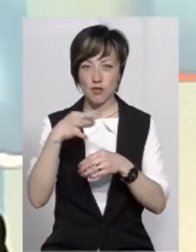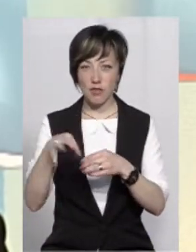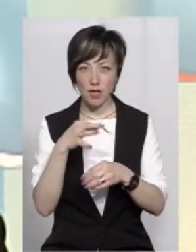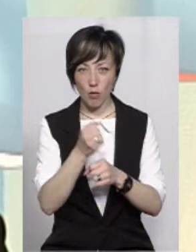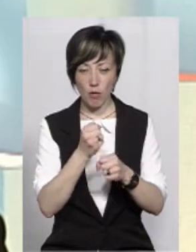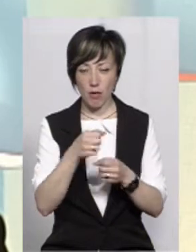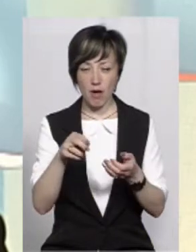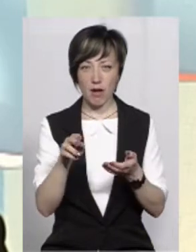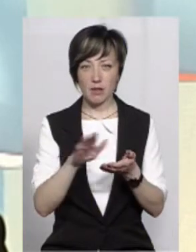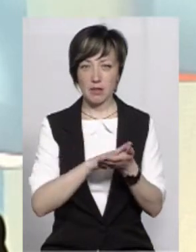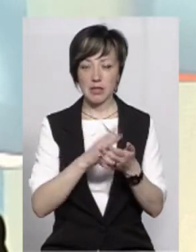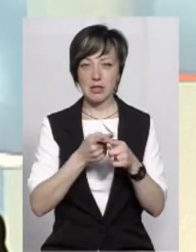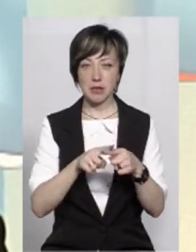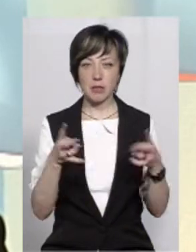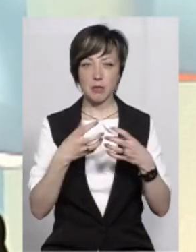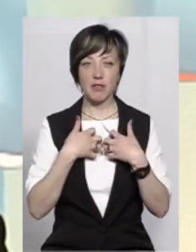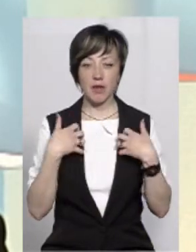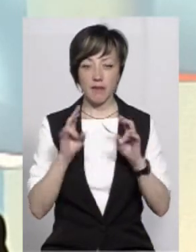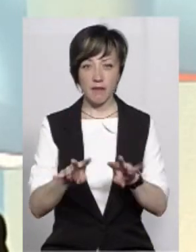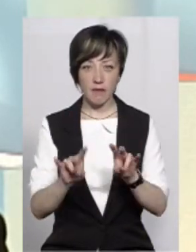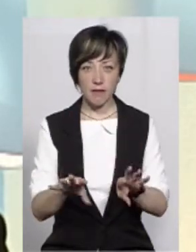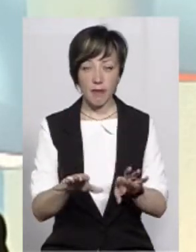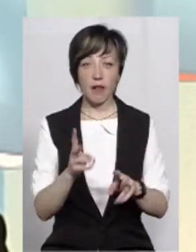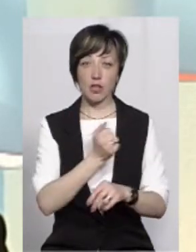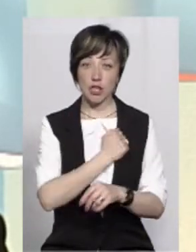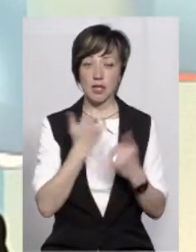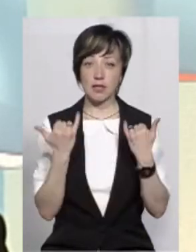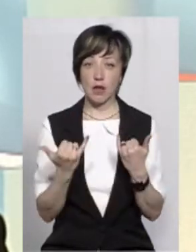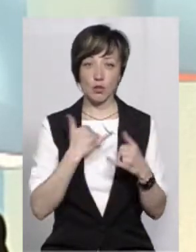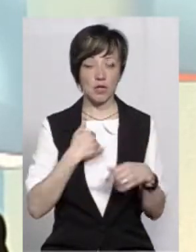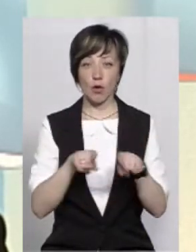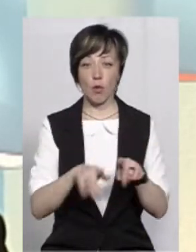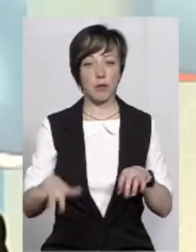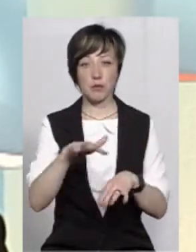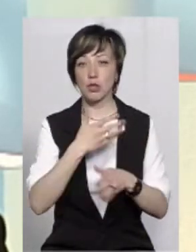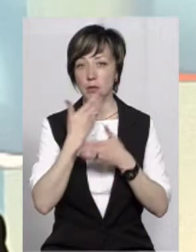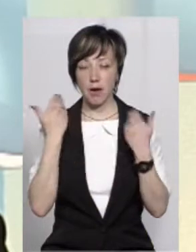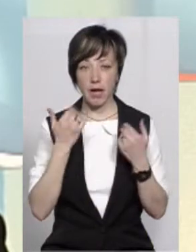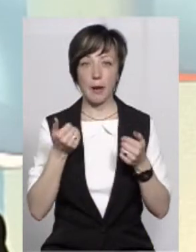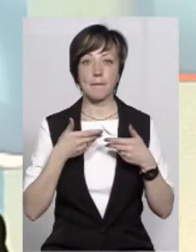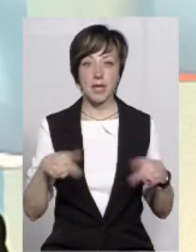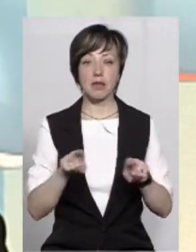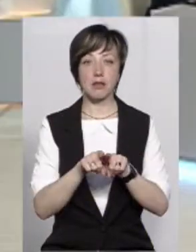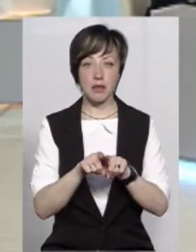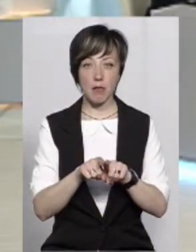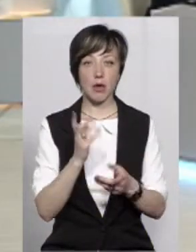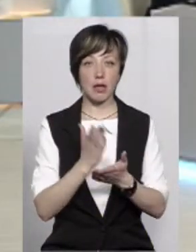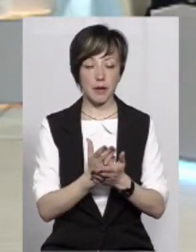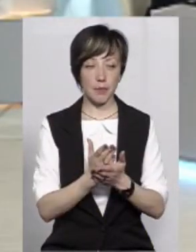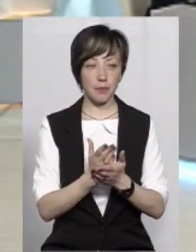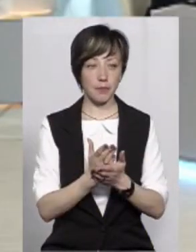Тобто, якийсь період часу цих тваринок потрібно перетримувати. На жаль, зараз у нас такого приміщення немає, і ми так само